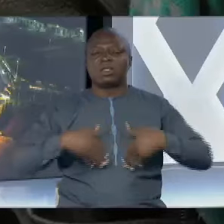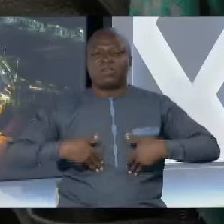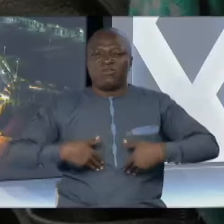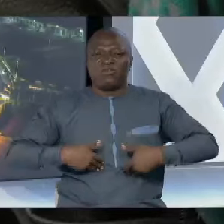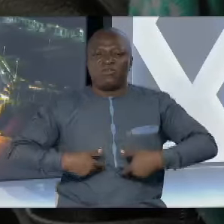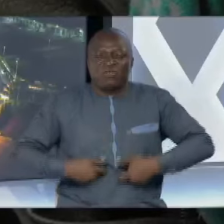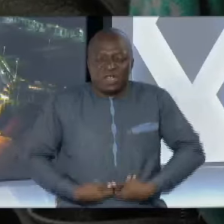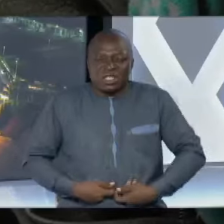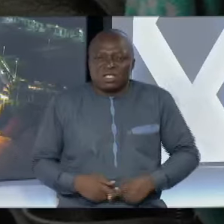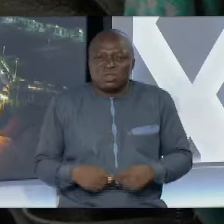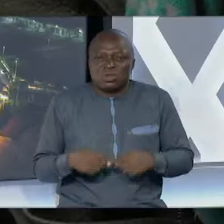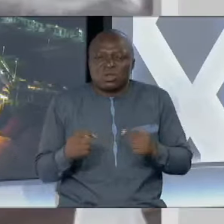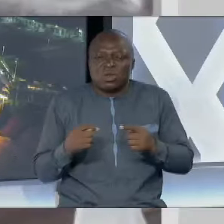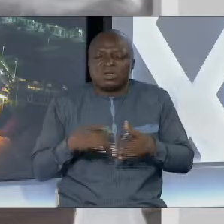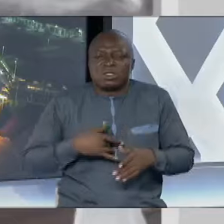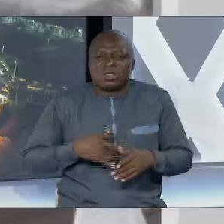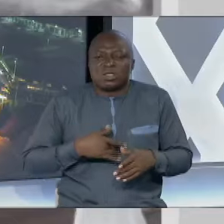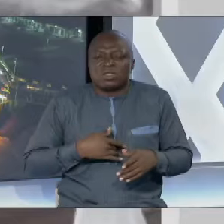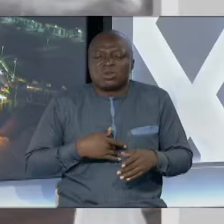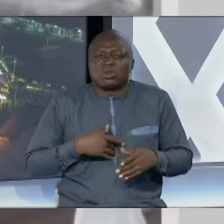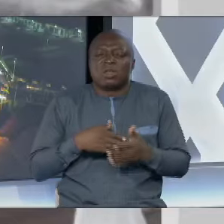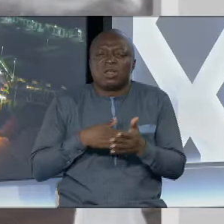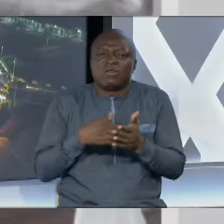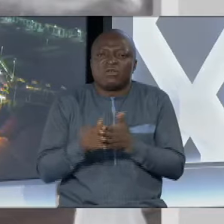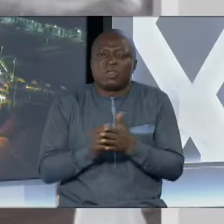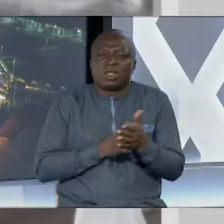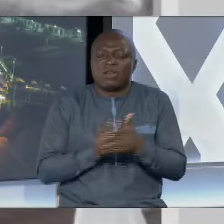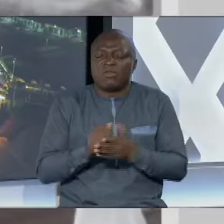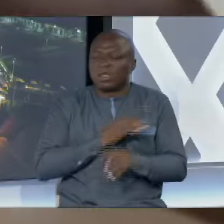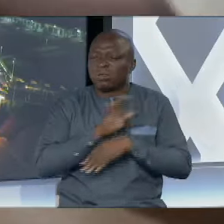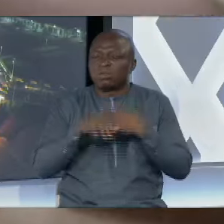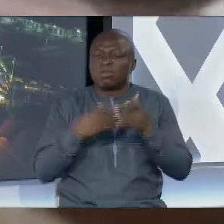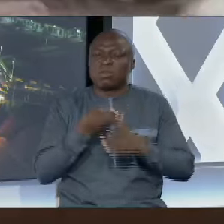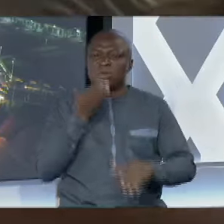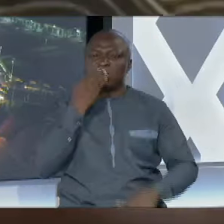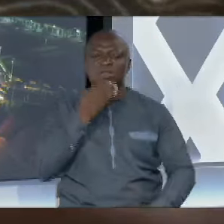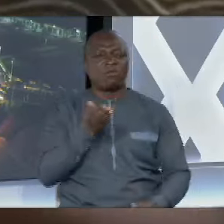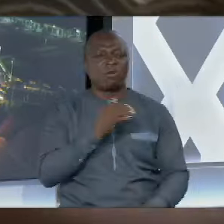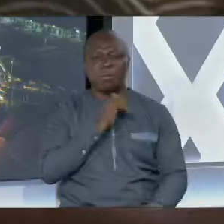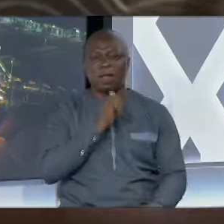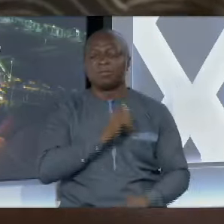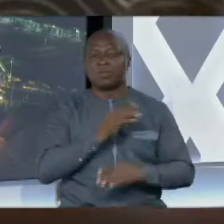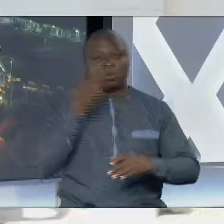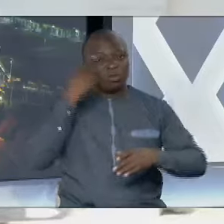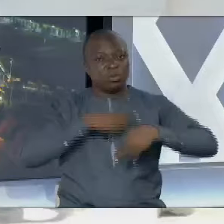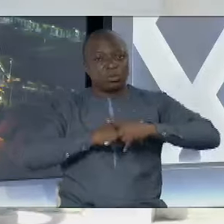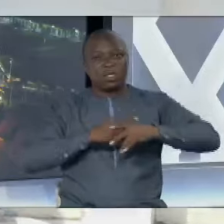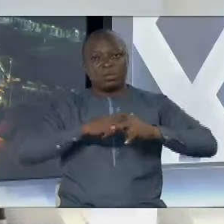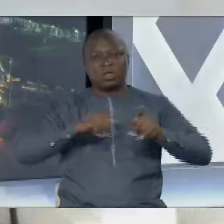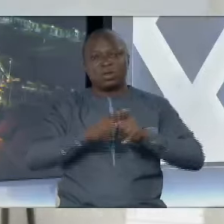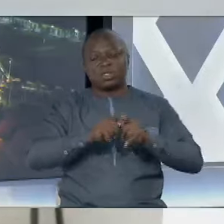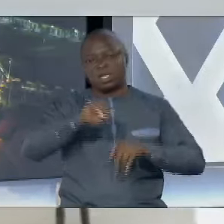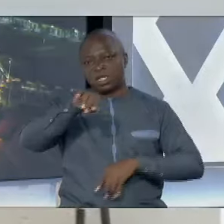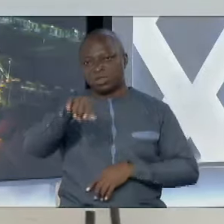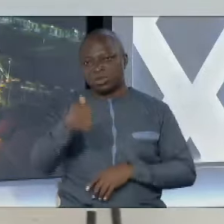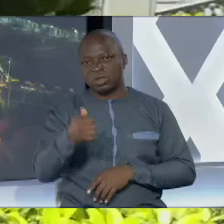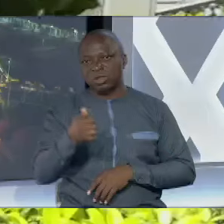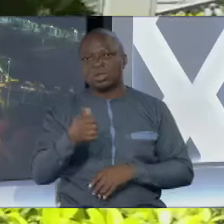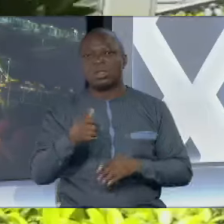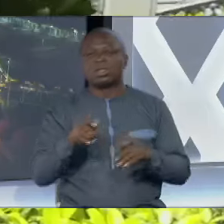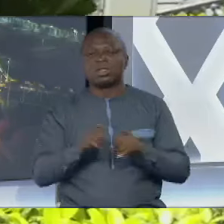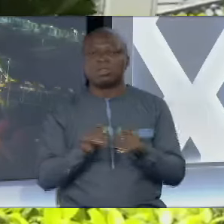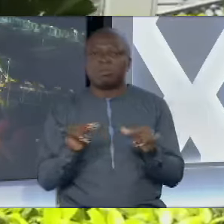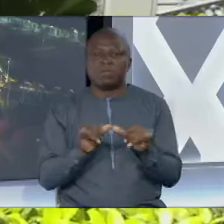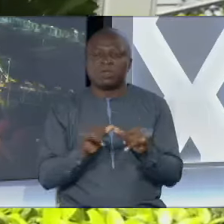une sensation d'abattement avec perte d'appétit. Pour se protéger et protéger les autres, certaines